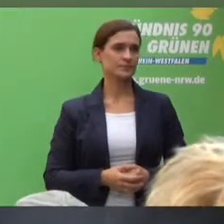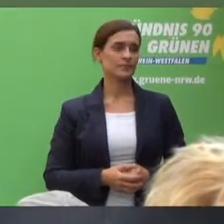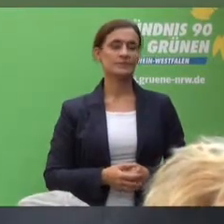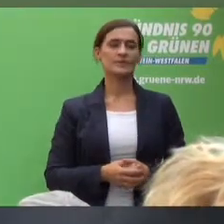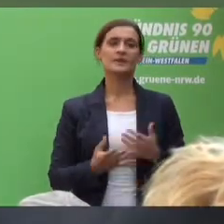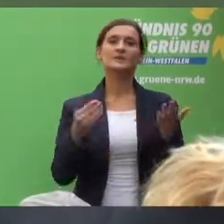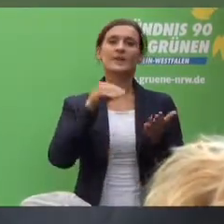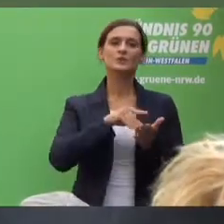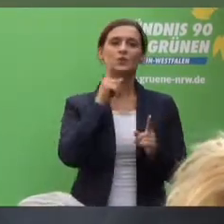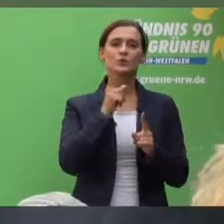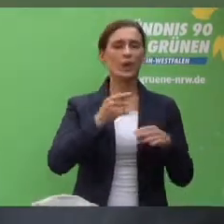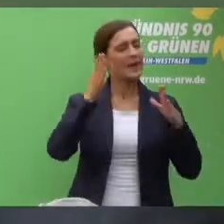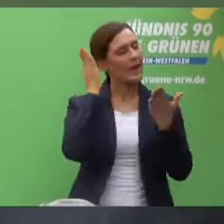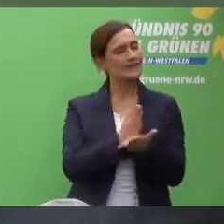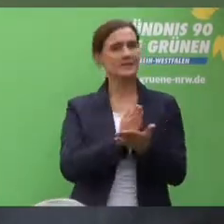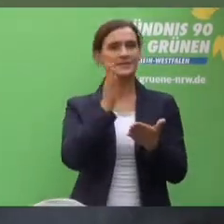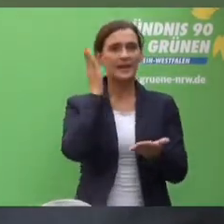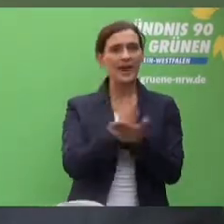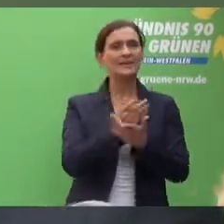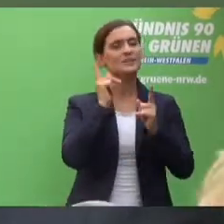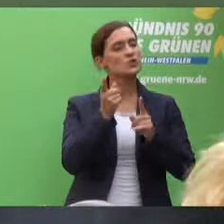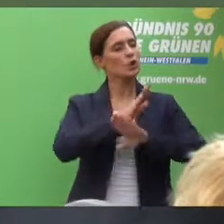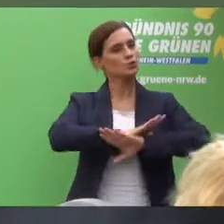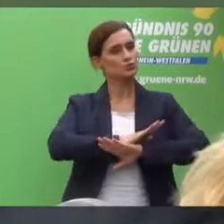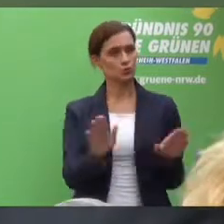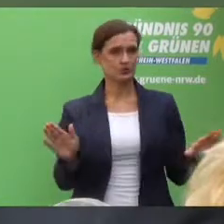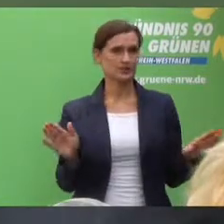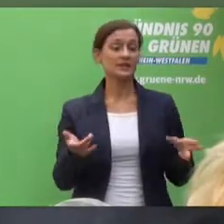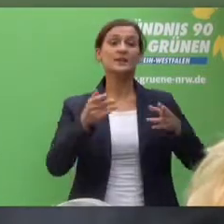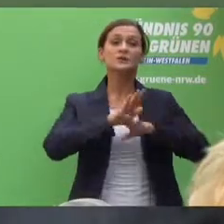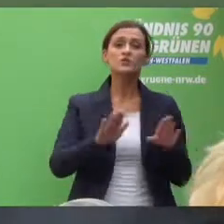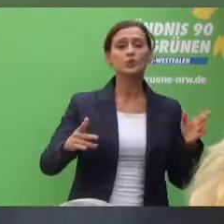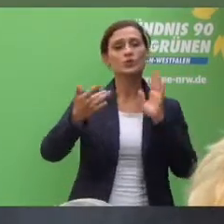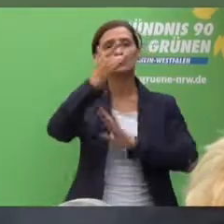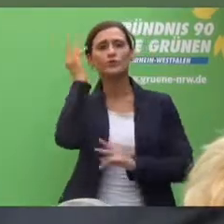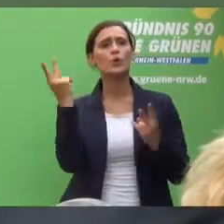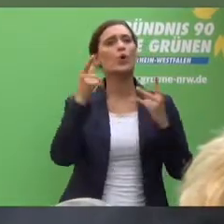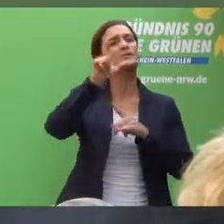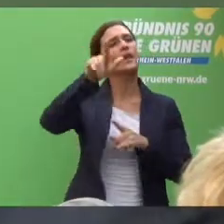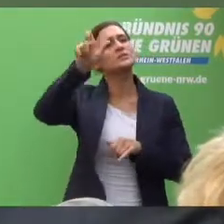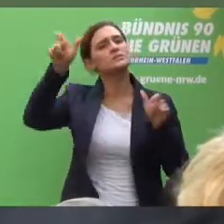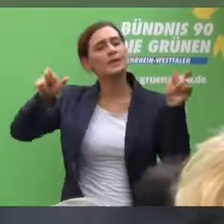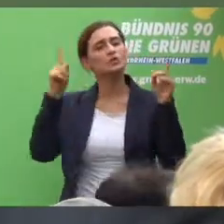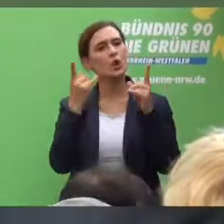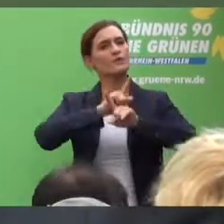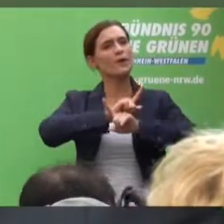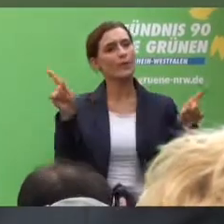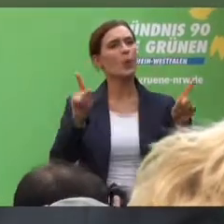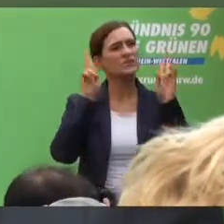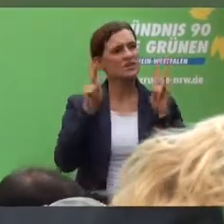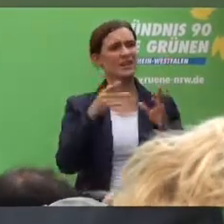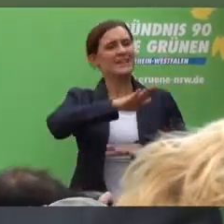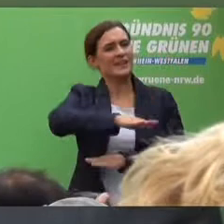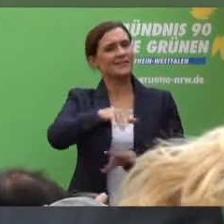endlich Schluss damit machen, dass Schwulen und Lesben verboten wird, Kinder zu